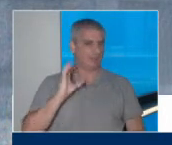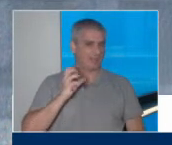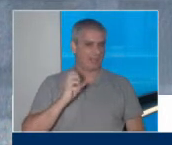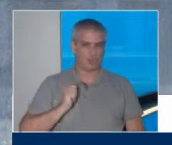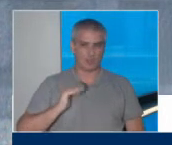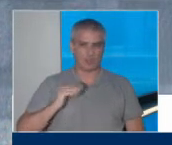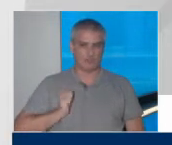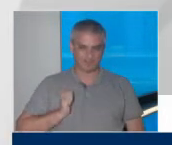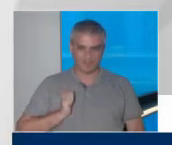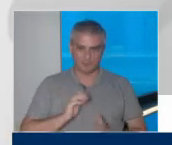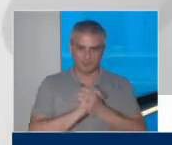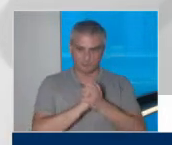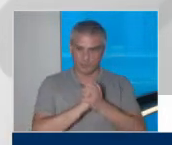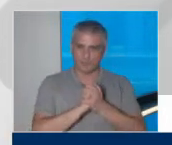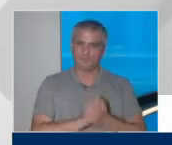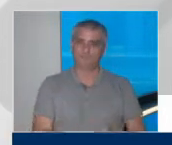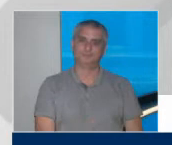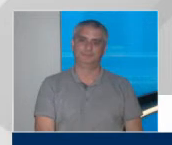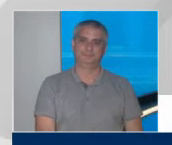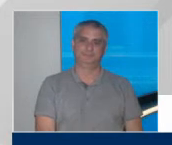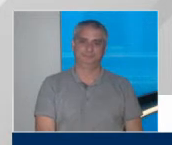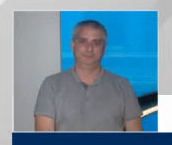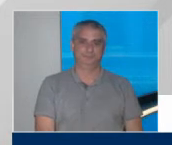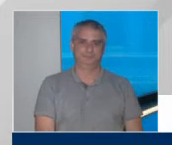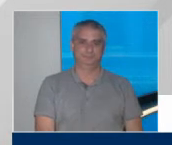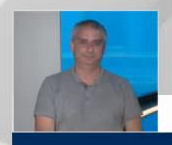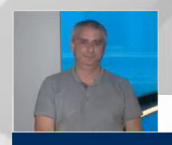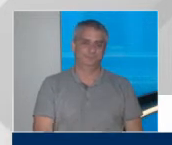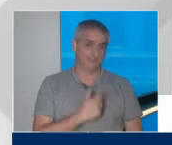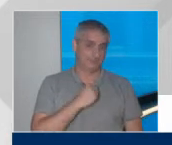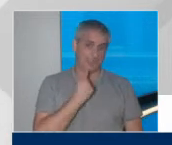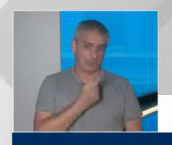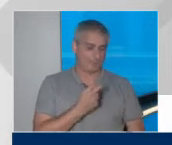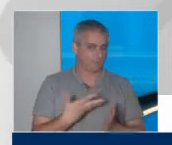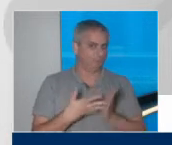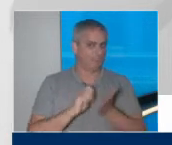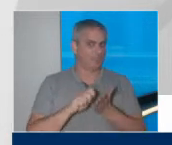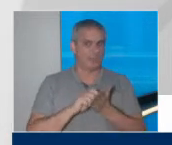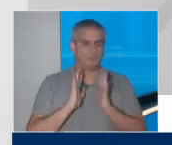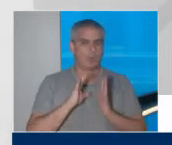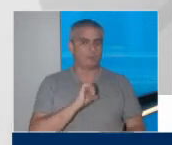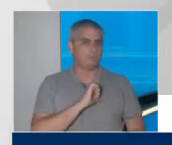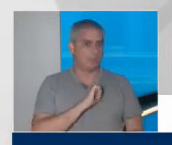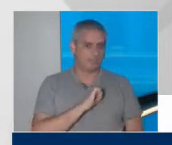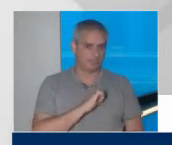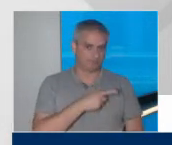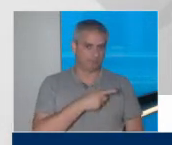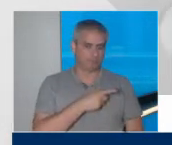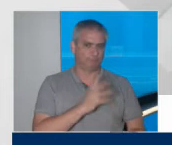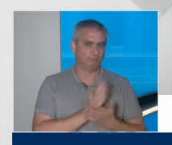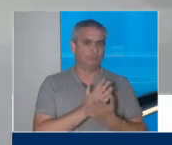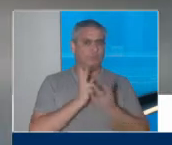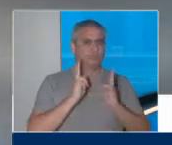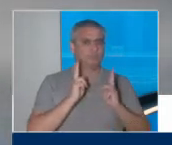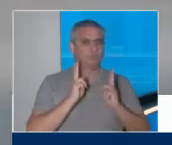אמיר. שלום יובל, ערב טוב. אז צריך לומר, תחקיר בהחלט מעניין, שקובע